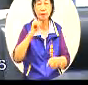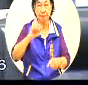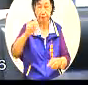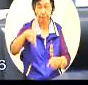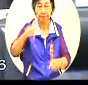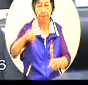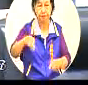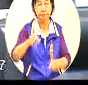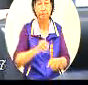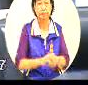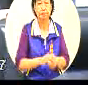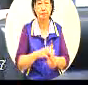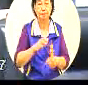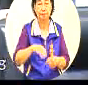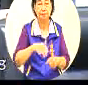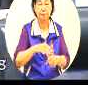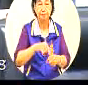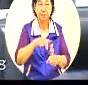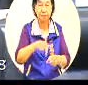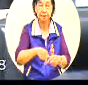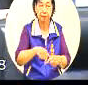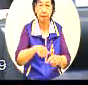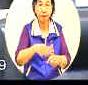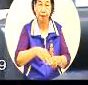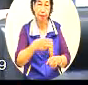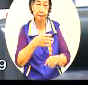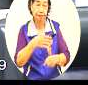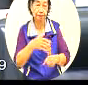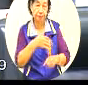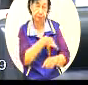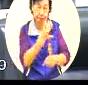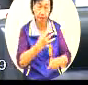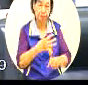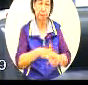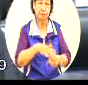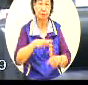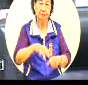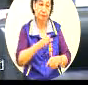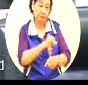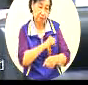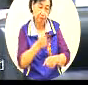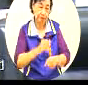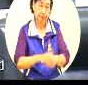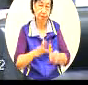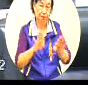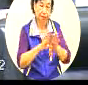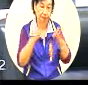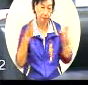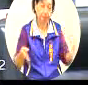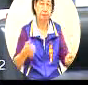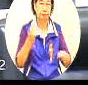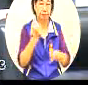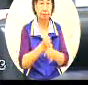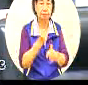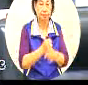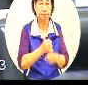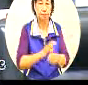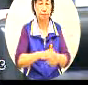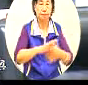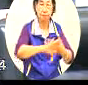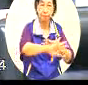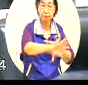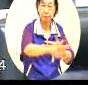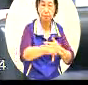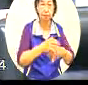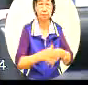在从这个礼拜甚至下个礼拜我们就开始来进行，好不好？ 没问题，我们 好，麻烦你。 好，谢谢你。那另外一个问题哦，针对于